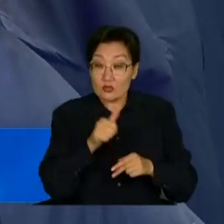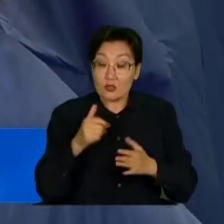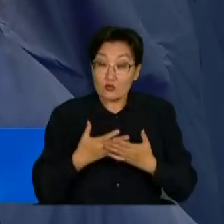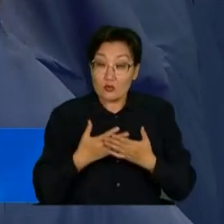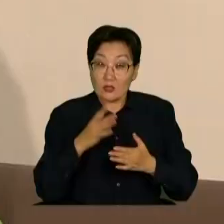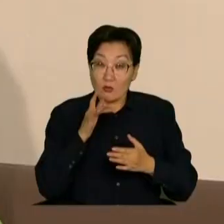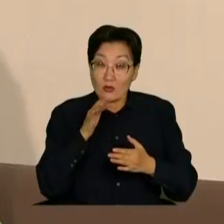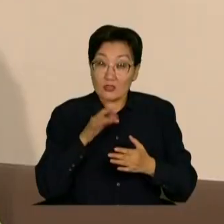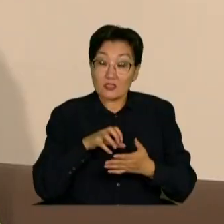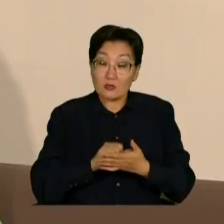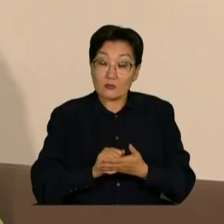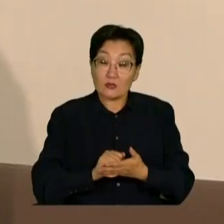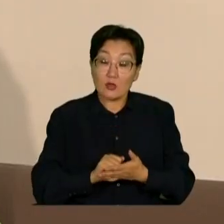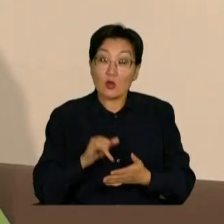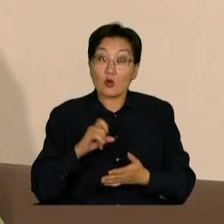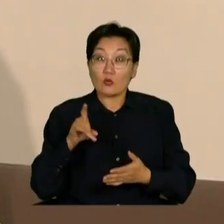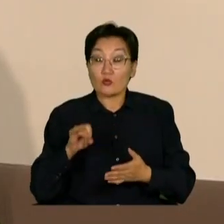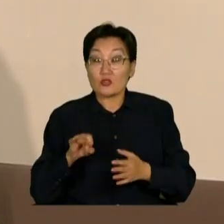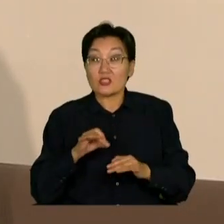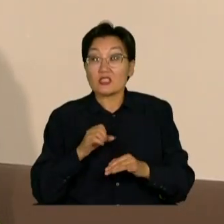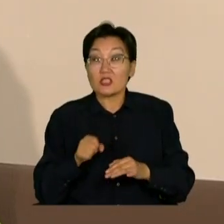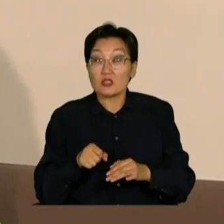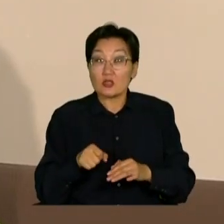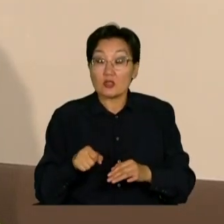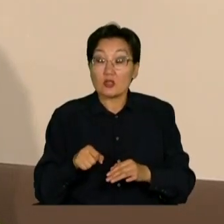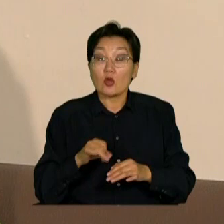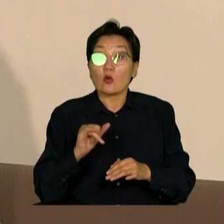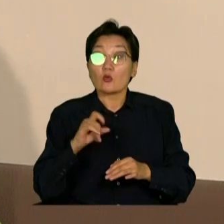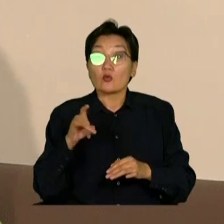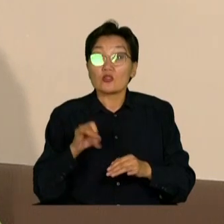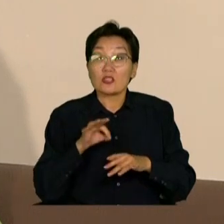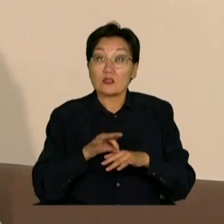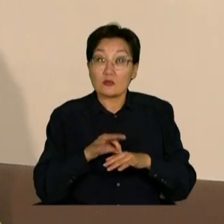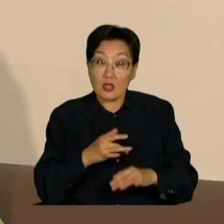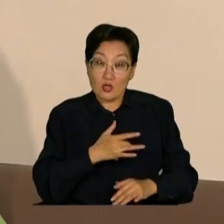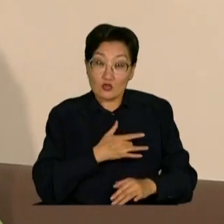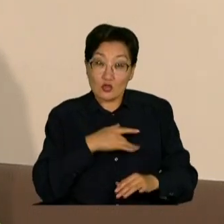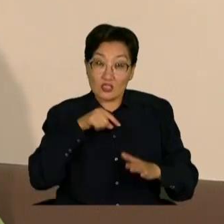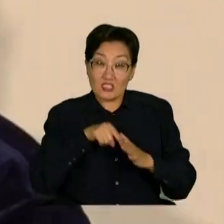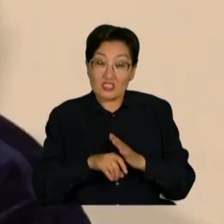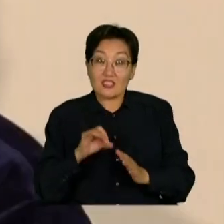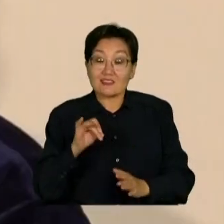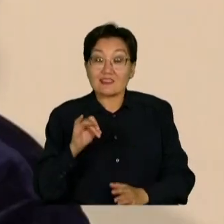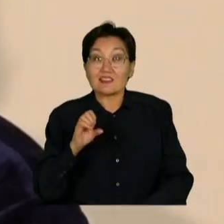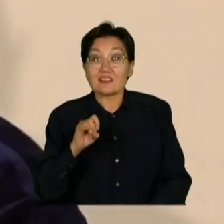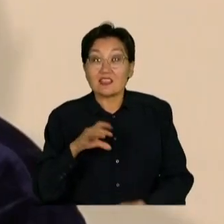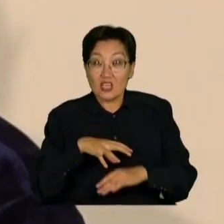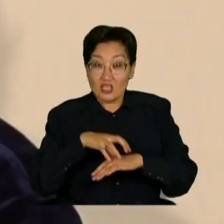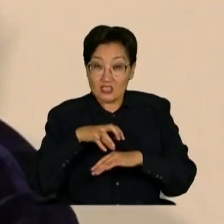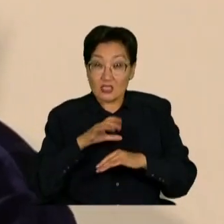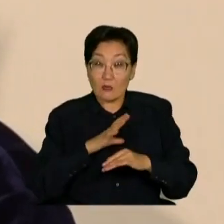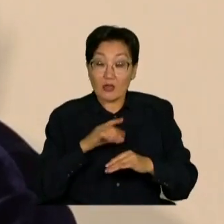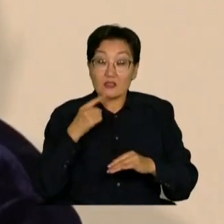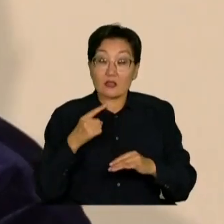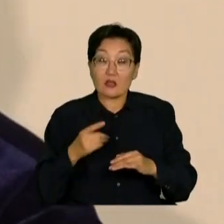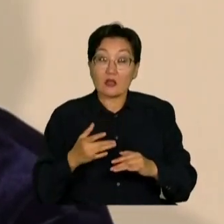уақытқа созылыпты. Узиға түстім. Узиға түскен кезде айтты. Жүректе какой-то образование призат бар деді. Сол әмес айтып отырып, бірінші